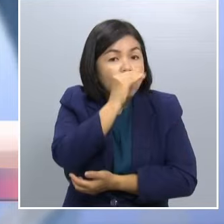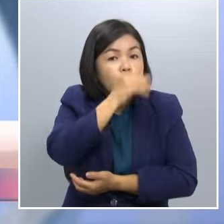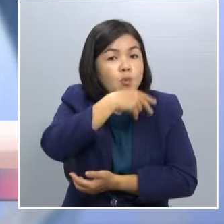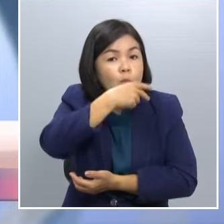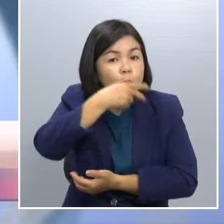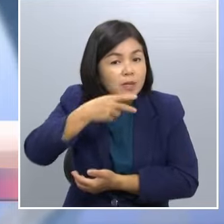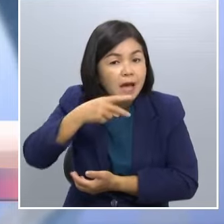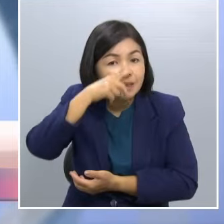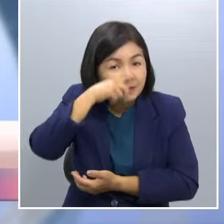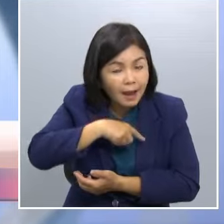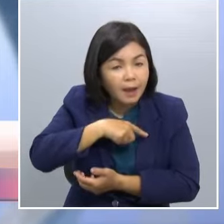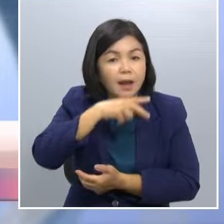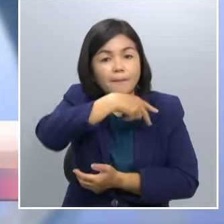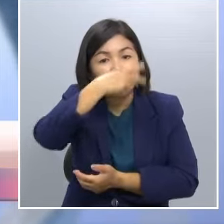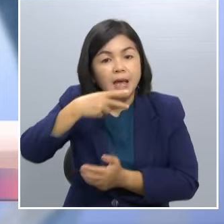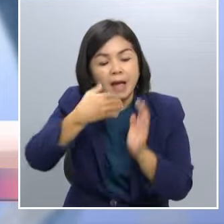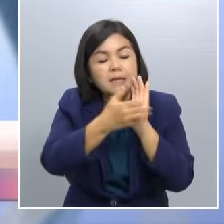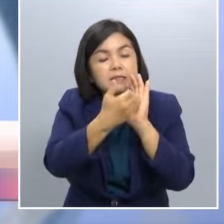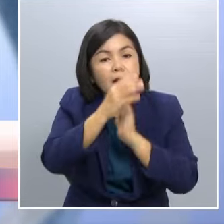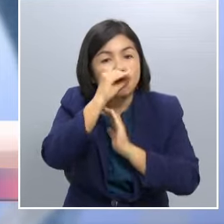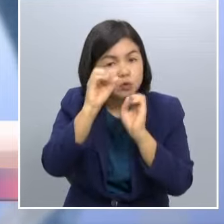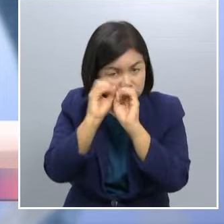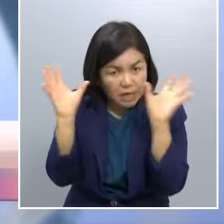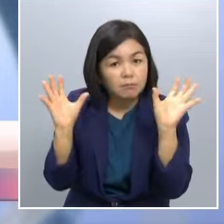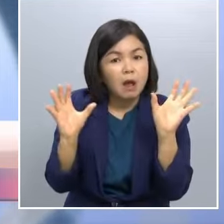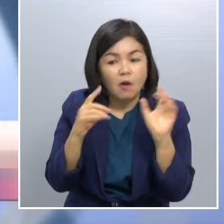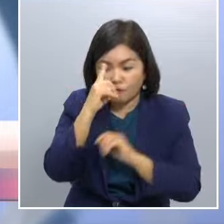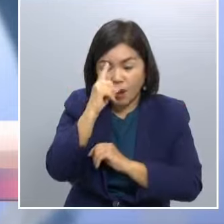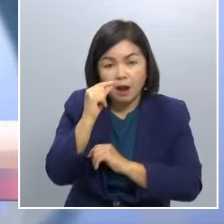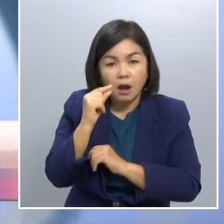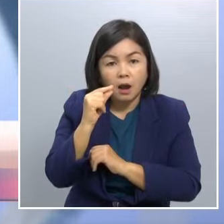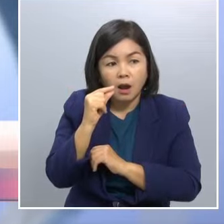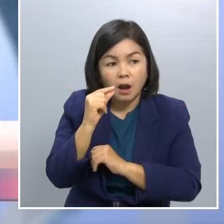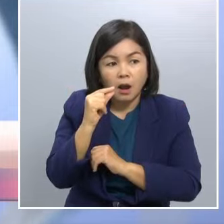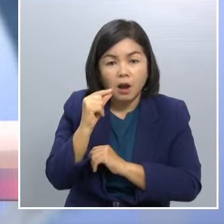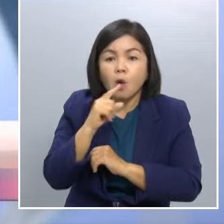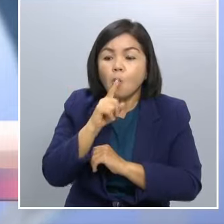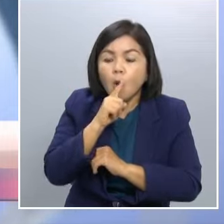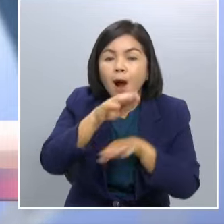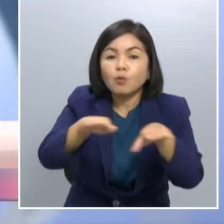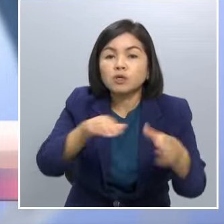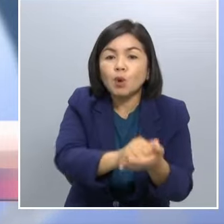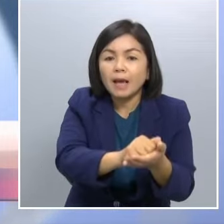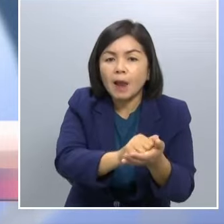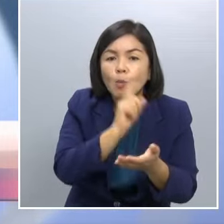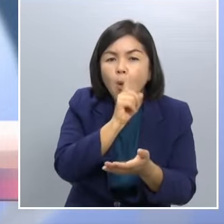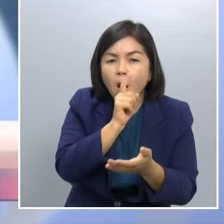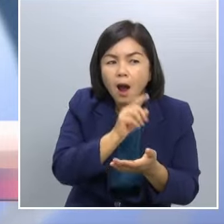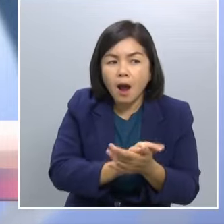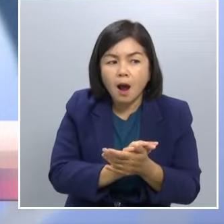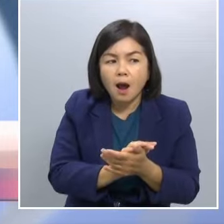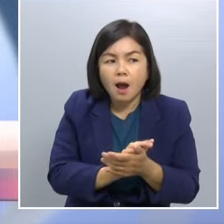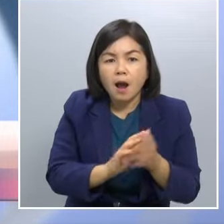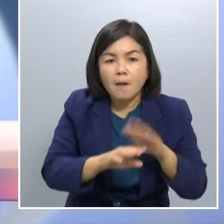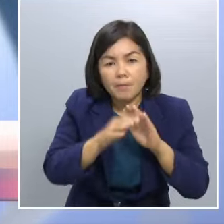ง ไทยปนอีสาน ชัดไหม ชัดมากว่าน้องอะไรสักอย่างนี่แหละแล้วก็ปัดเอามือเขาอะ